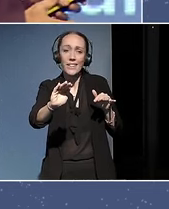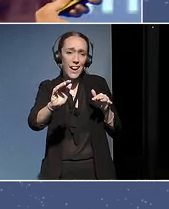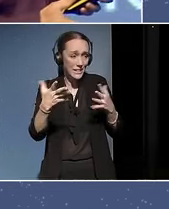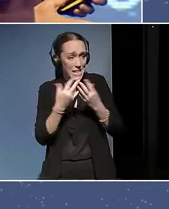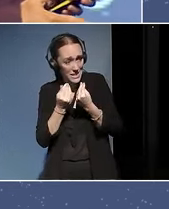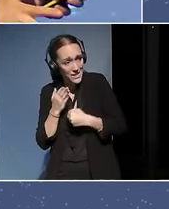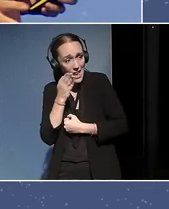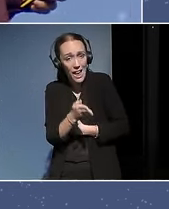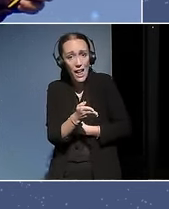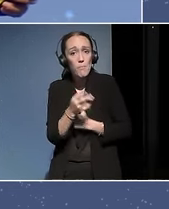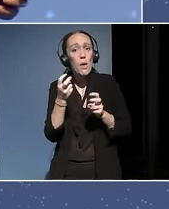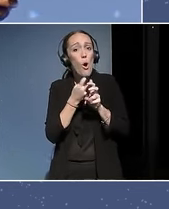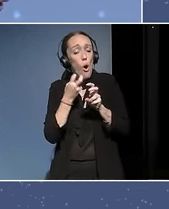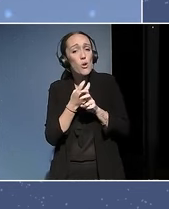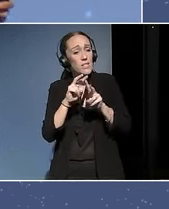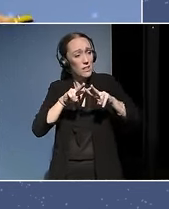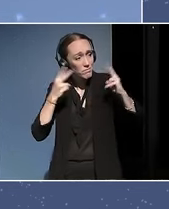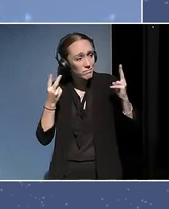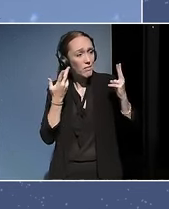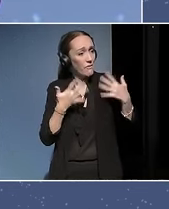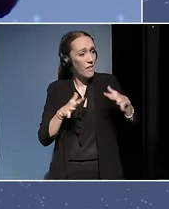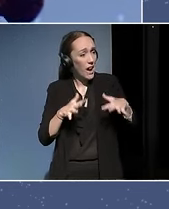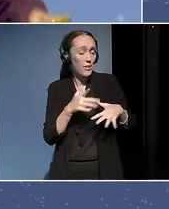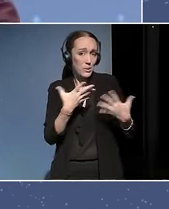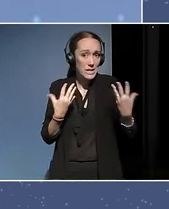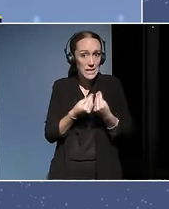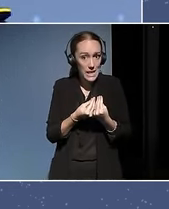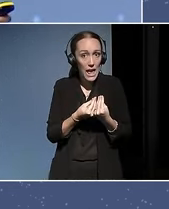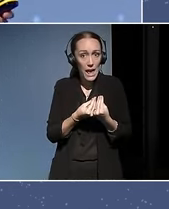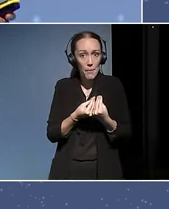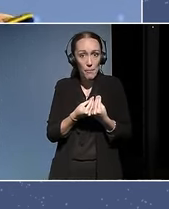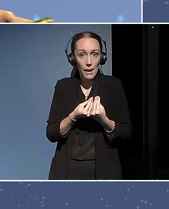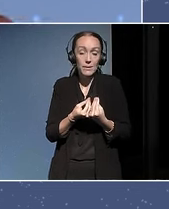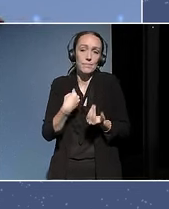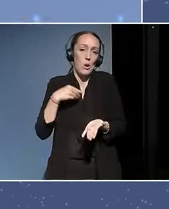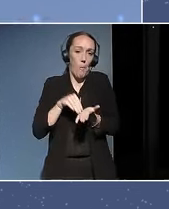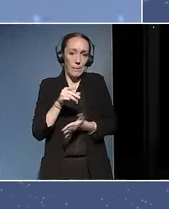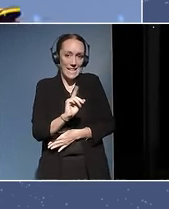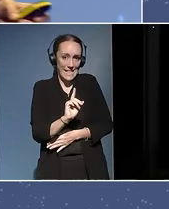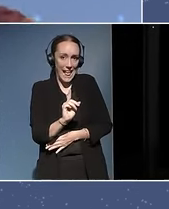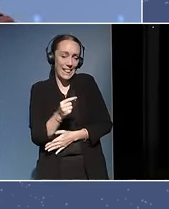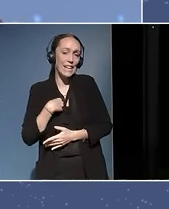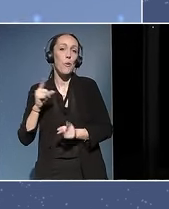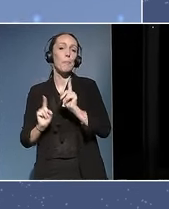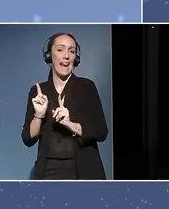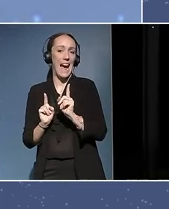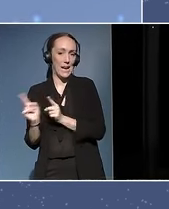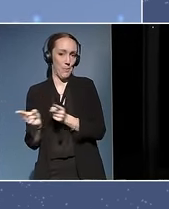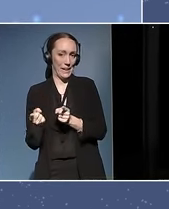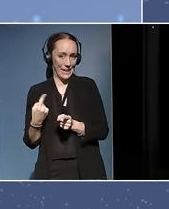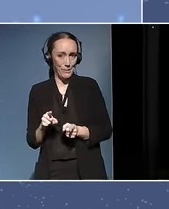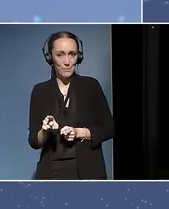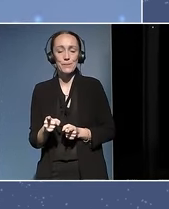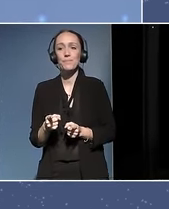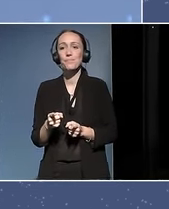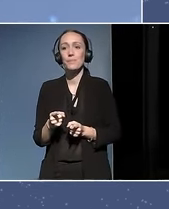ossa e organizzata una spedizione io non è che ero lì ero a Milano a fare